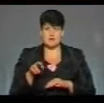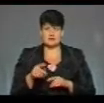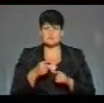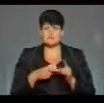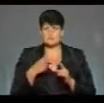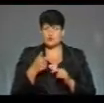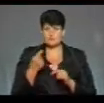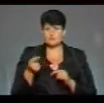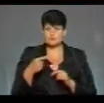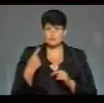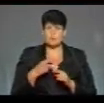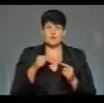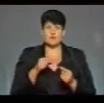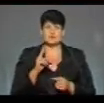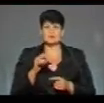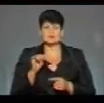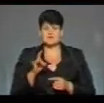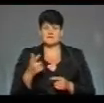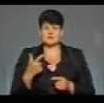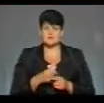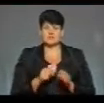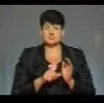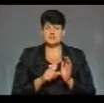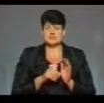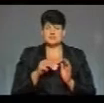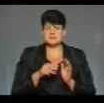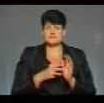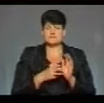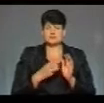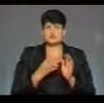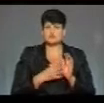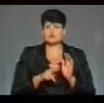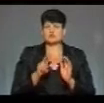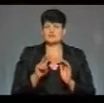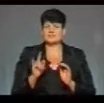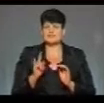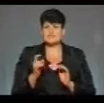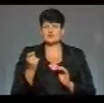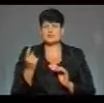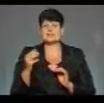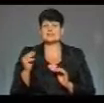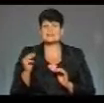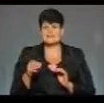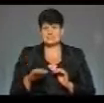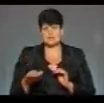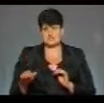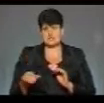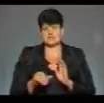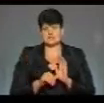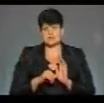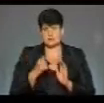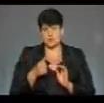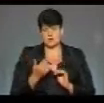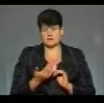на Тернопільщині проти кору вакцинували 6892 дитини із 11 тисяч дітей віком 6